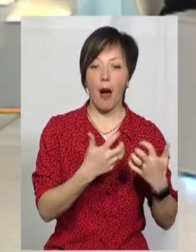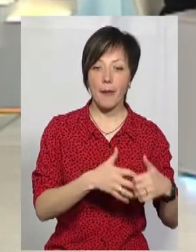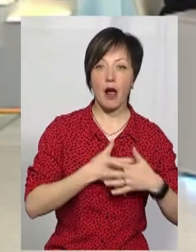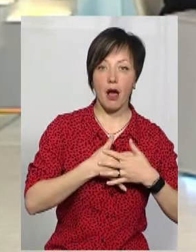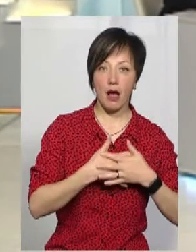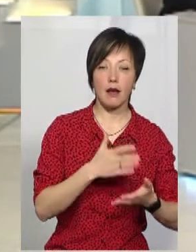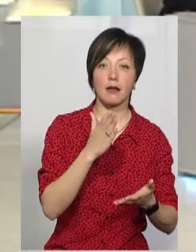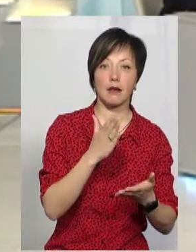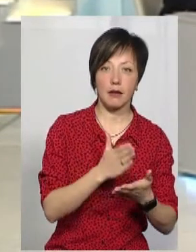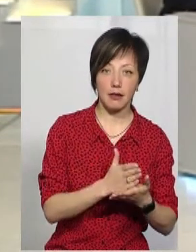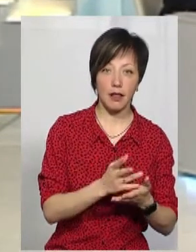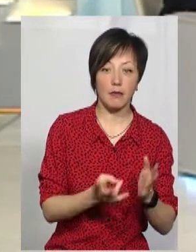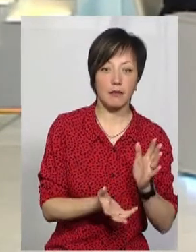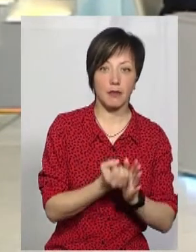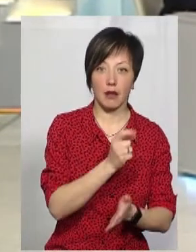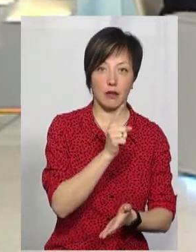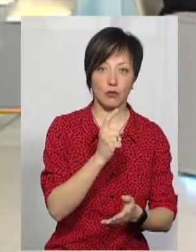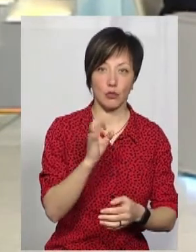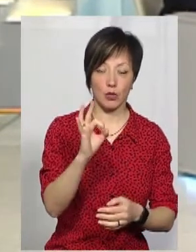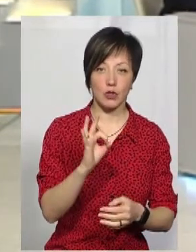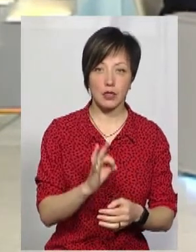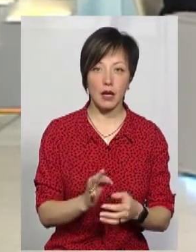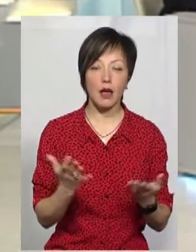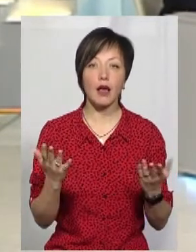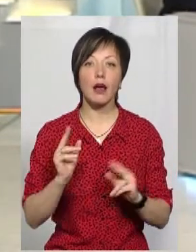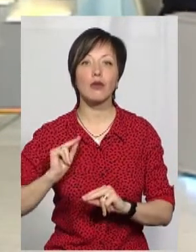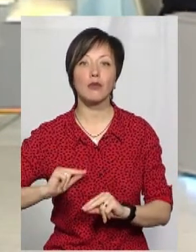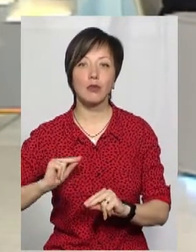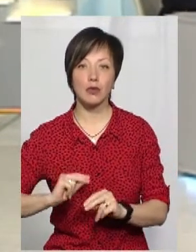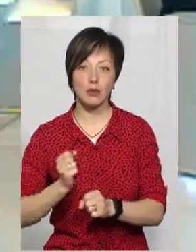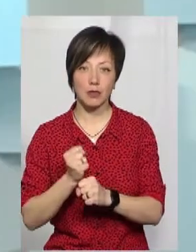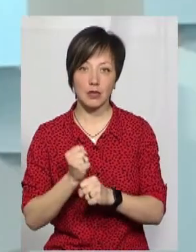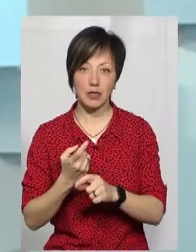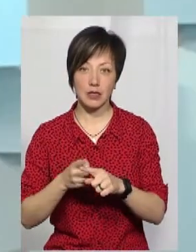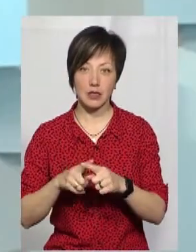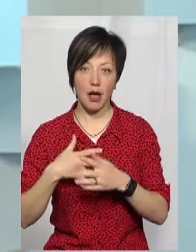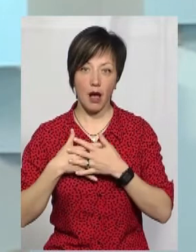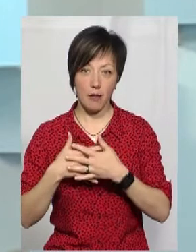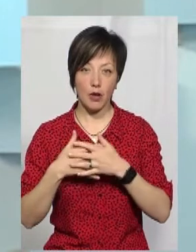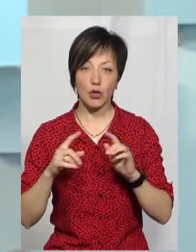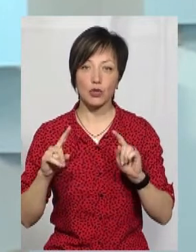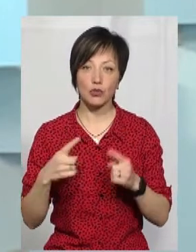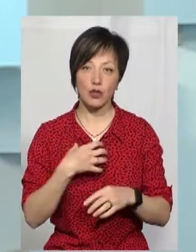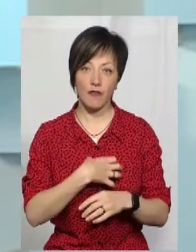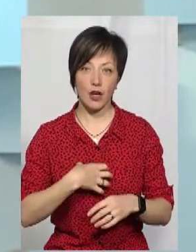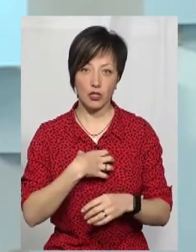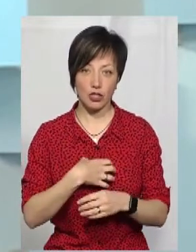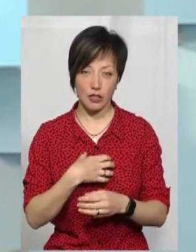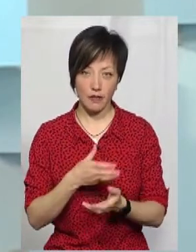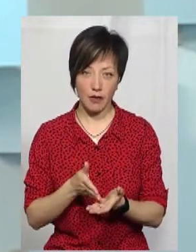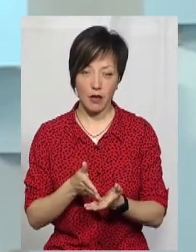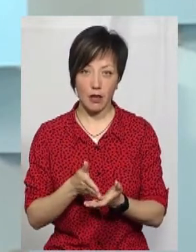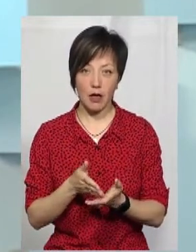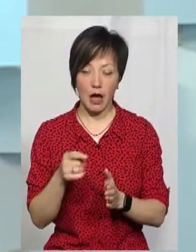більше того, ніхто не говорить про те, які кадри мають забезпечити діяльність цих ШВЛ-апаратів. Це дуже-дуже важливий аспект. Тому